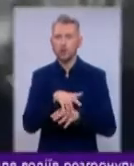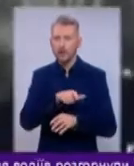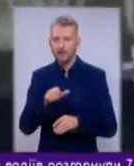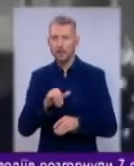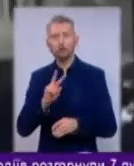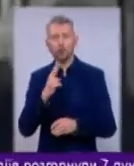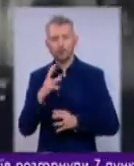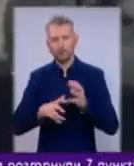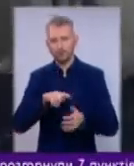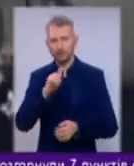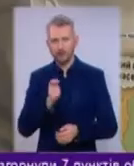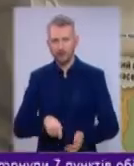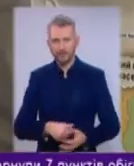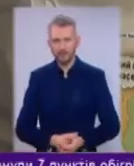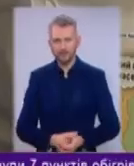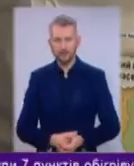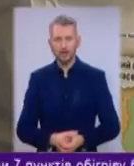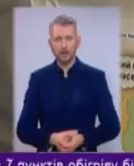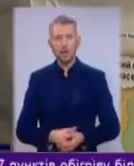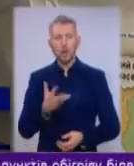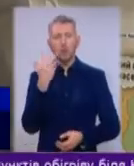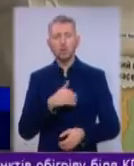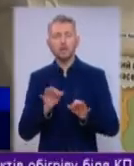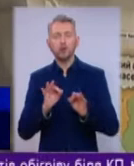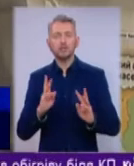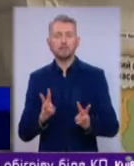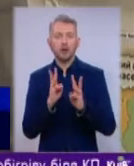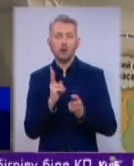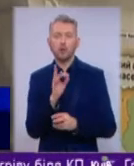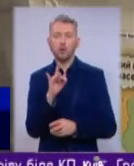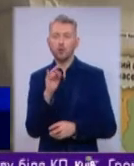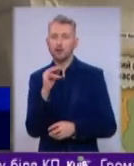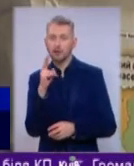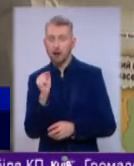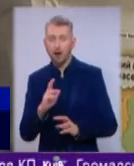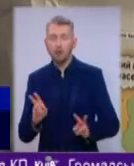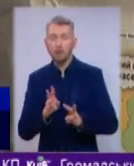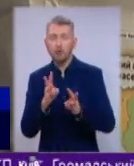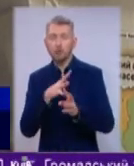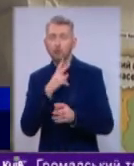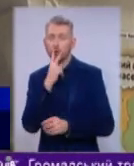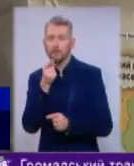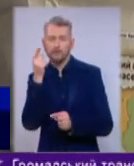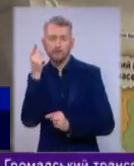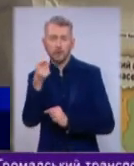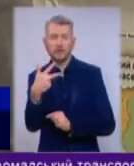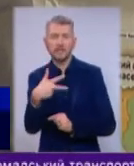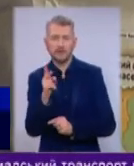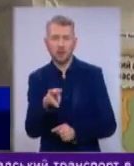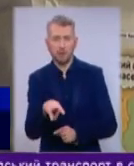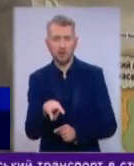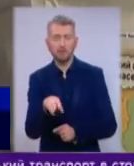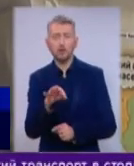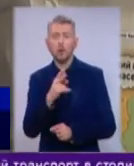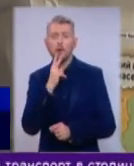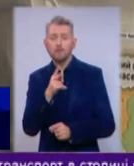Другій світовій. Коли, до речі, палала Корюківка, а полум'я було видно за 30 кілометрів, то бачили